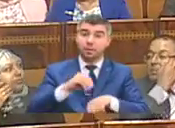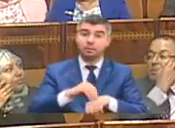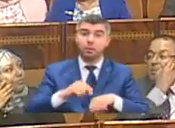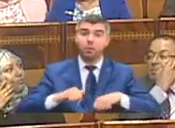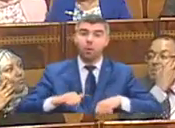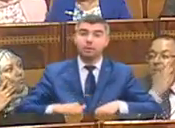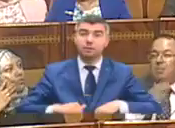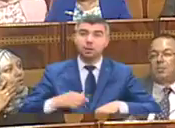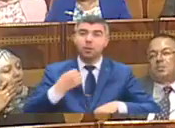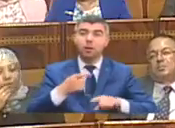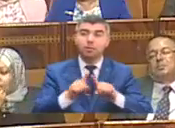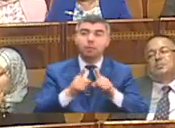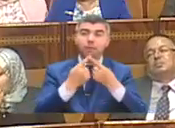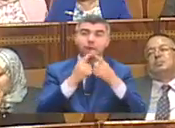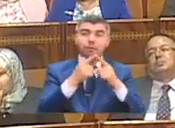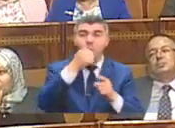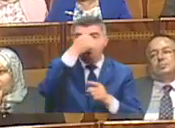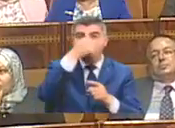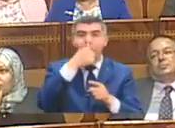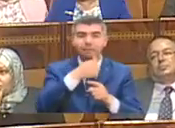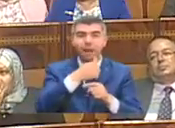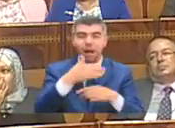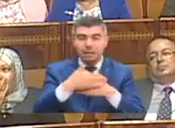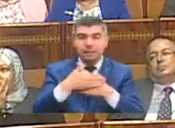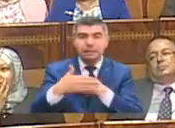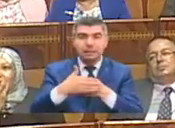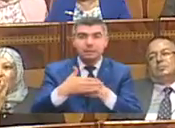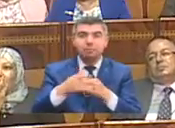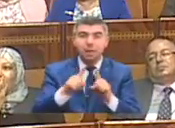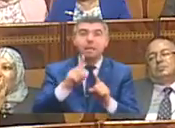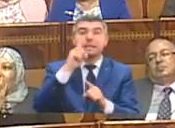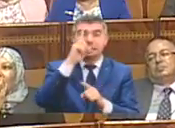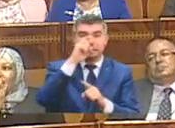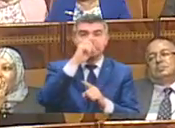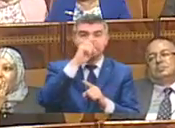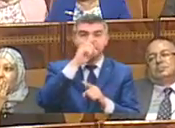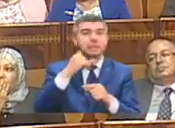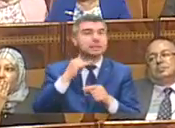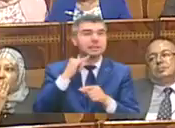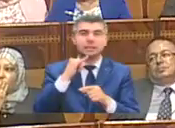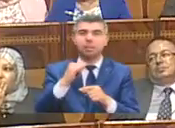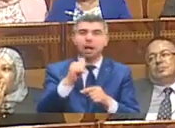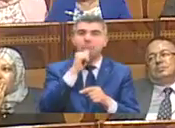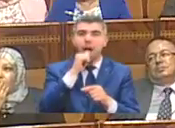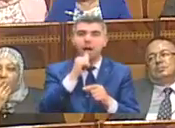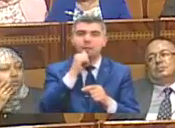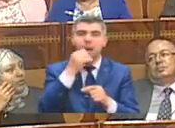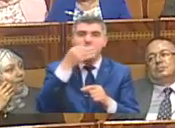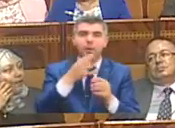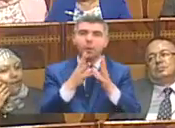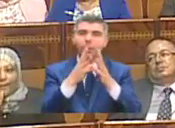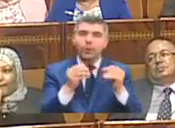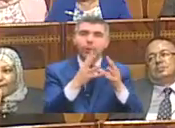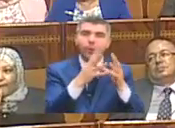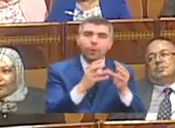ديال المريت والنواحي ديالها باللي كتعيش على واحد المعاناة كبيرة وكبيرة بزاف في القطاع ديال الماء الصالح